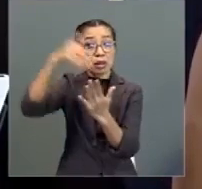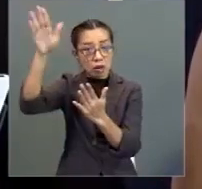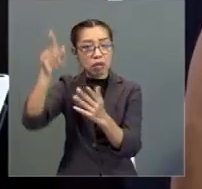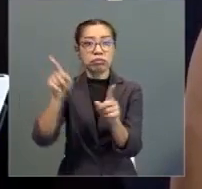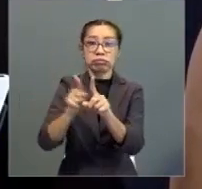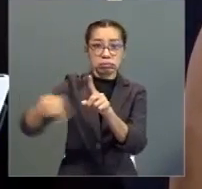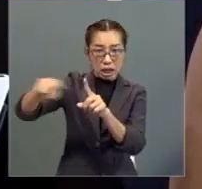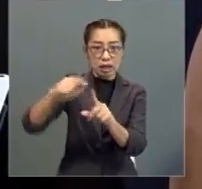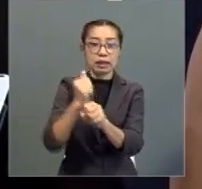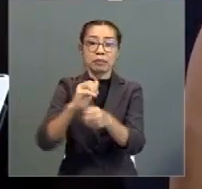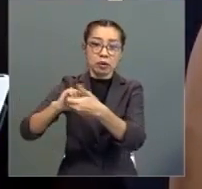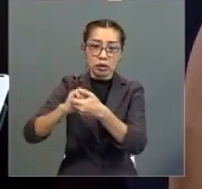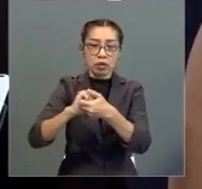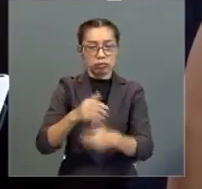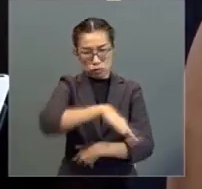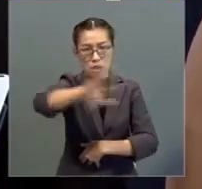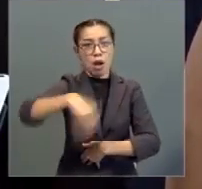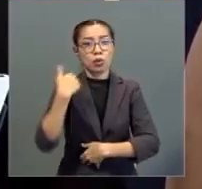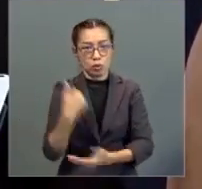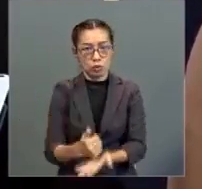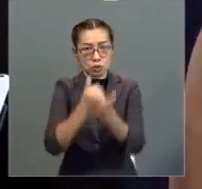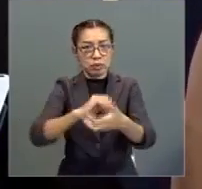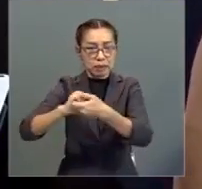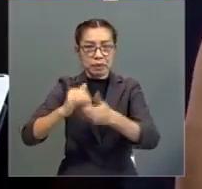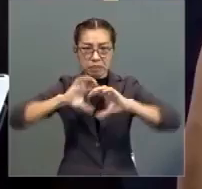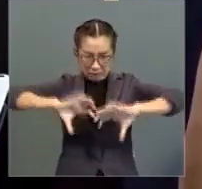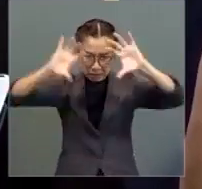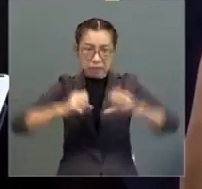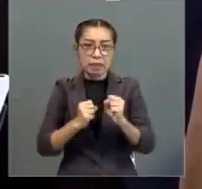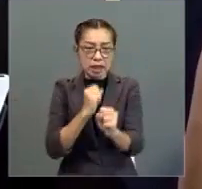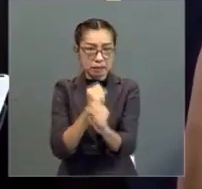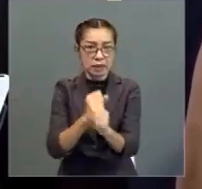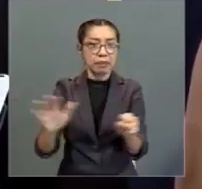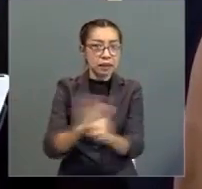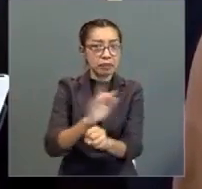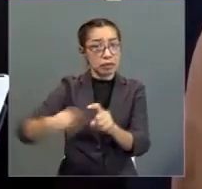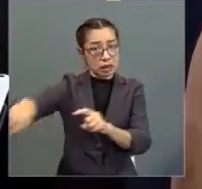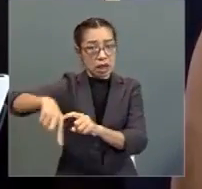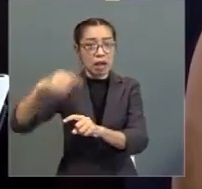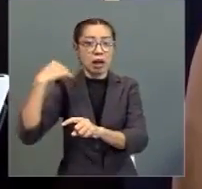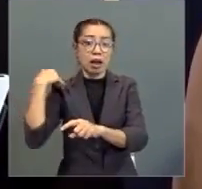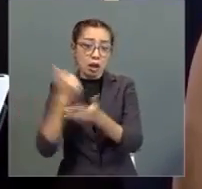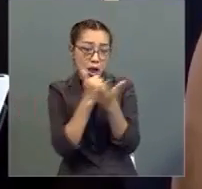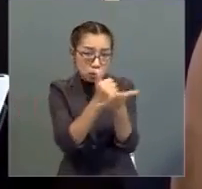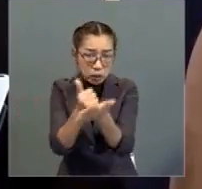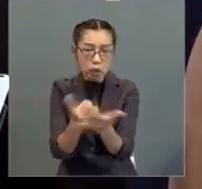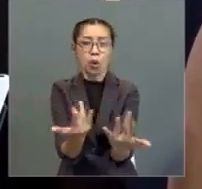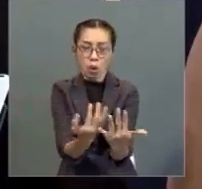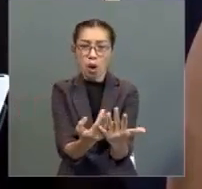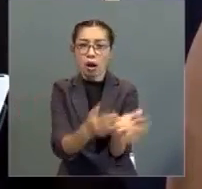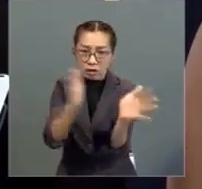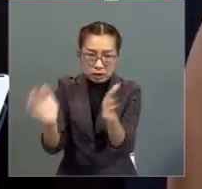คอยพูดให้ทุกคนฟังนะช่วยกันรัฐบาลพยายามทำเต็มที่เห็นไหมล่ะว่าการช่วยเหลือต่างก็ต้องย้อยออกมาตามลำดับก็เป็นจำนวนมาก